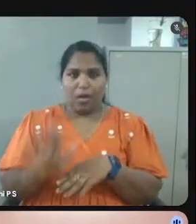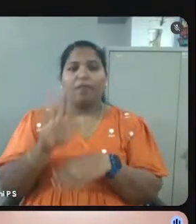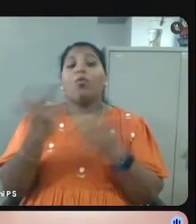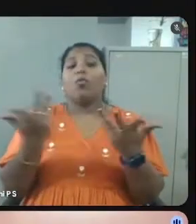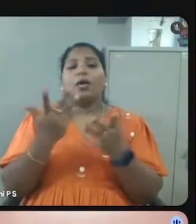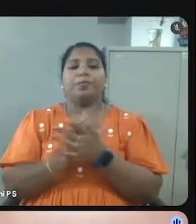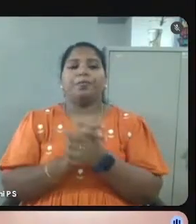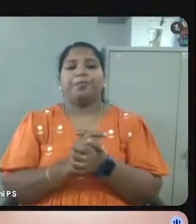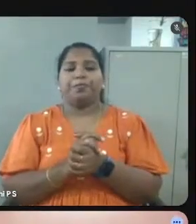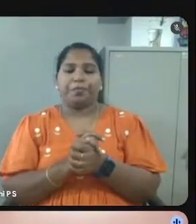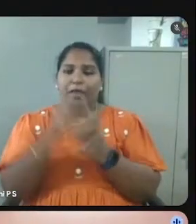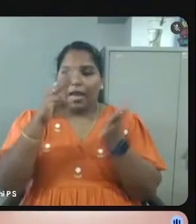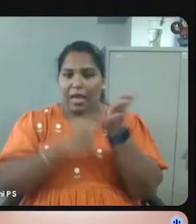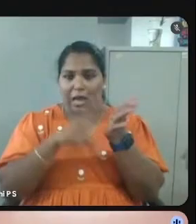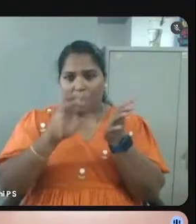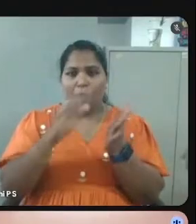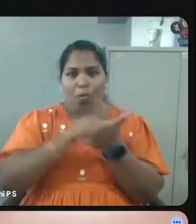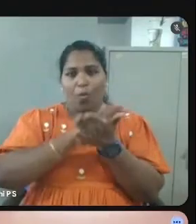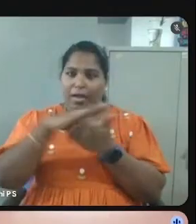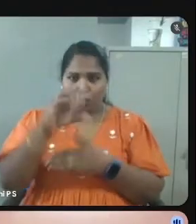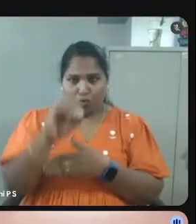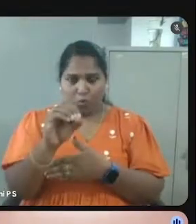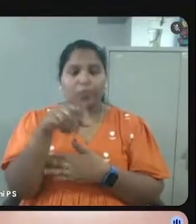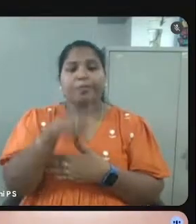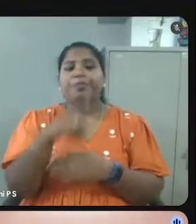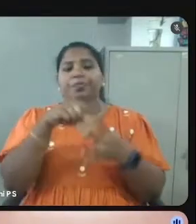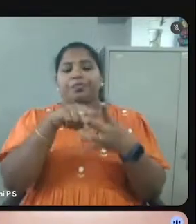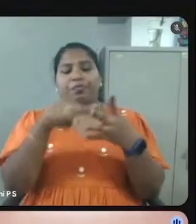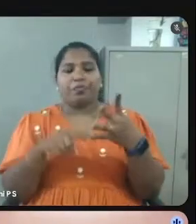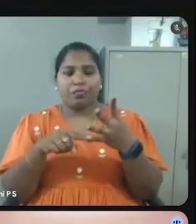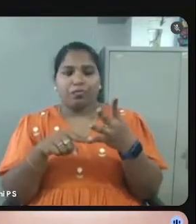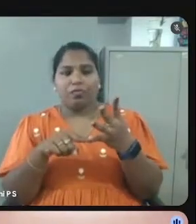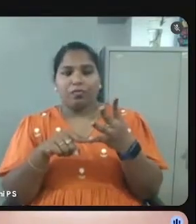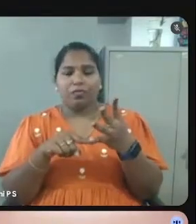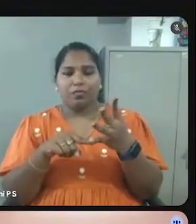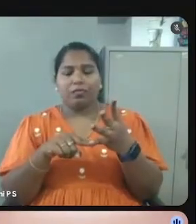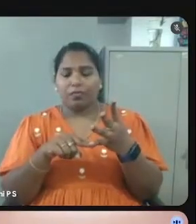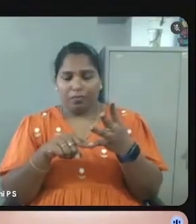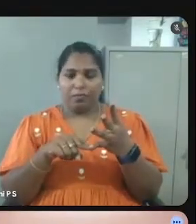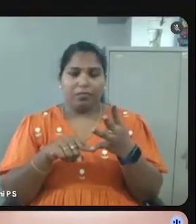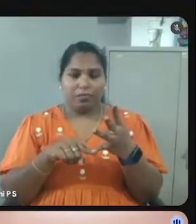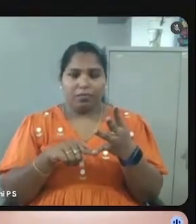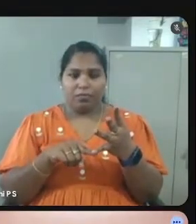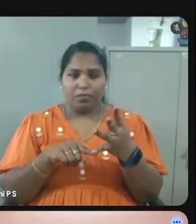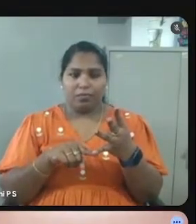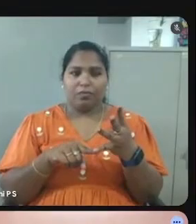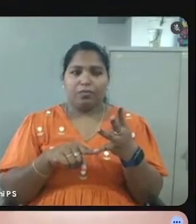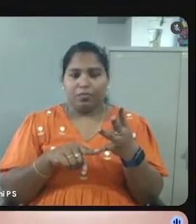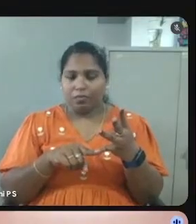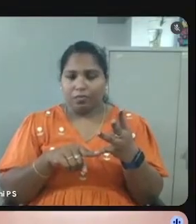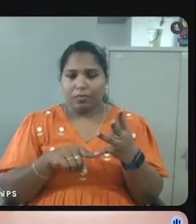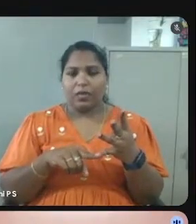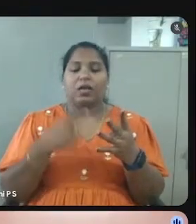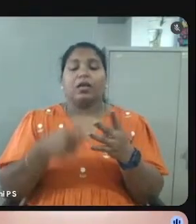ഒരു 4 പോയിന്റ്സ് ഉണ്ട്. ഒന്ന് വൊലീഷൻ, ഹാബിറ്റുവേഷൻ, പെർഫോമൻസ് കപ്പാസിറ്റി, എൻവയറൺമെന്റ്.